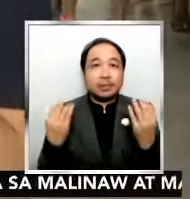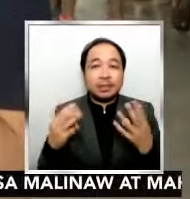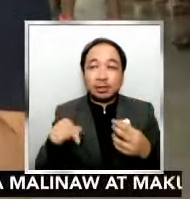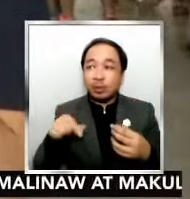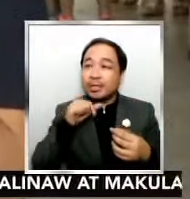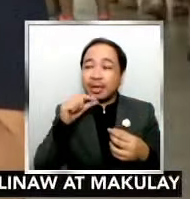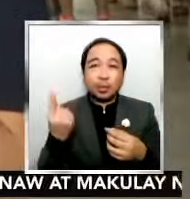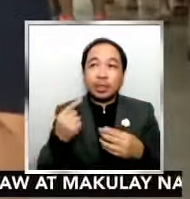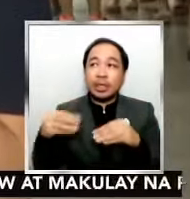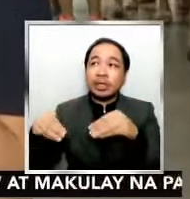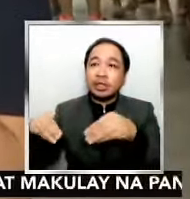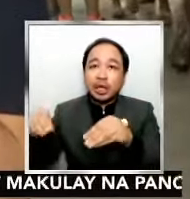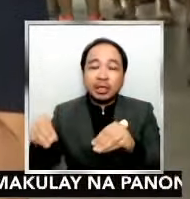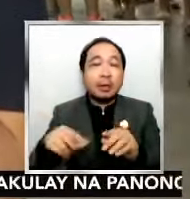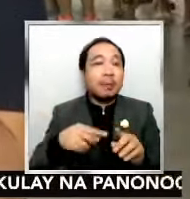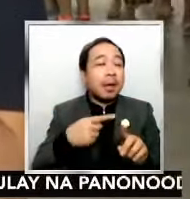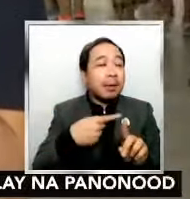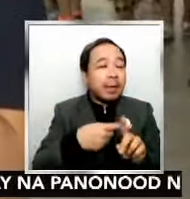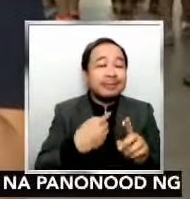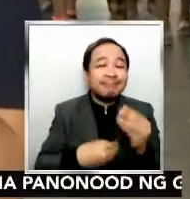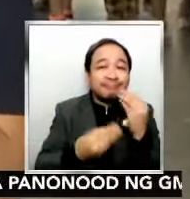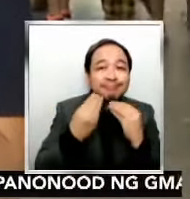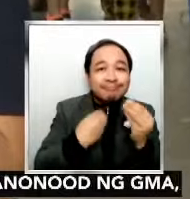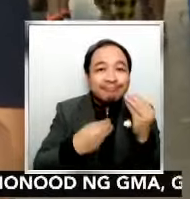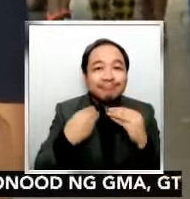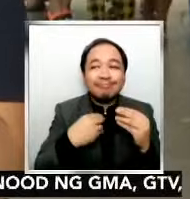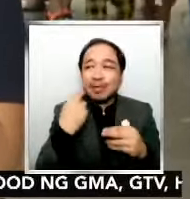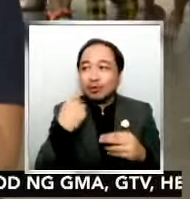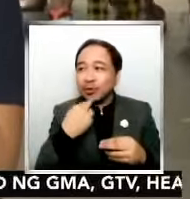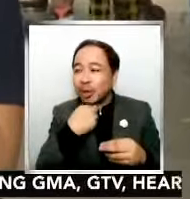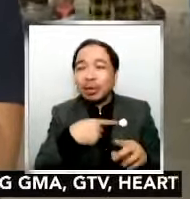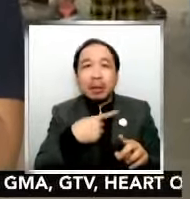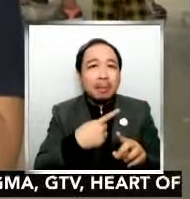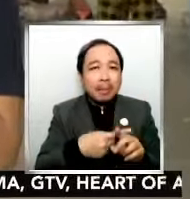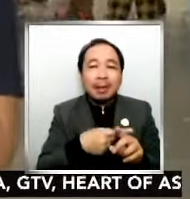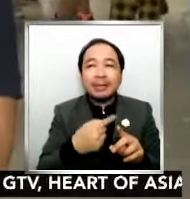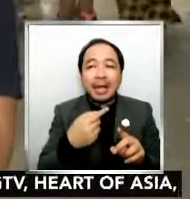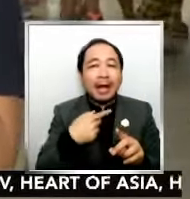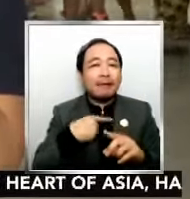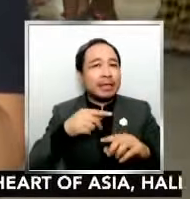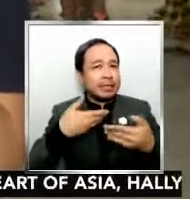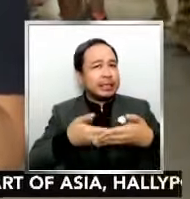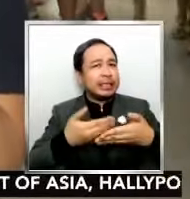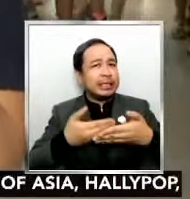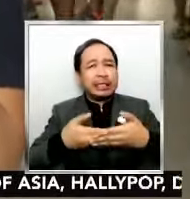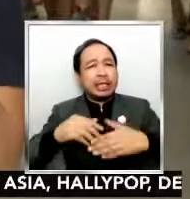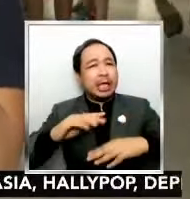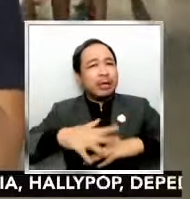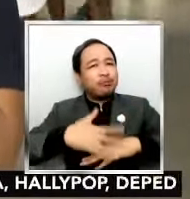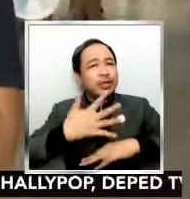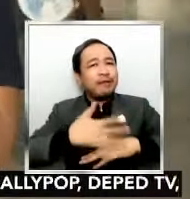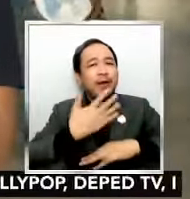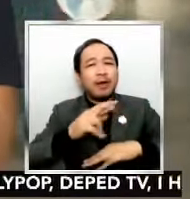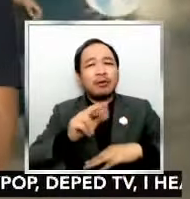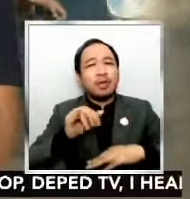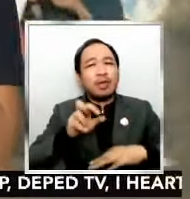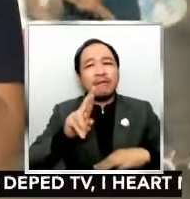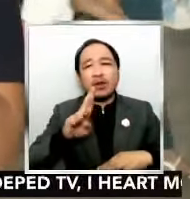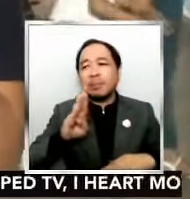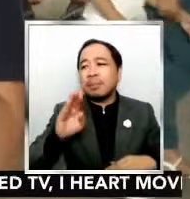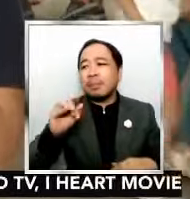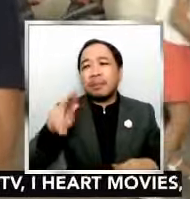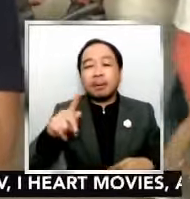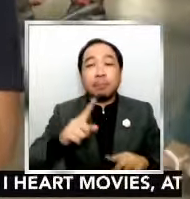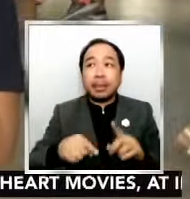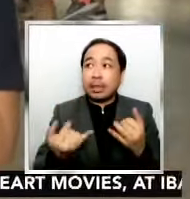kainan sa labas, nandito yung riverbanks, meron din mga konting food park, food pasyalan. Pero Mike, alam mo, first time talaga natin nakita in so many